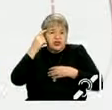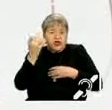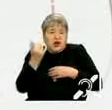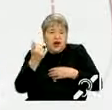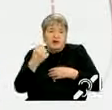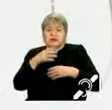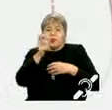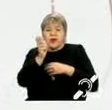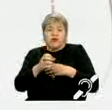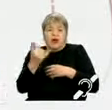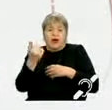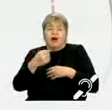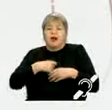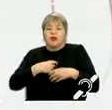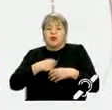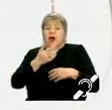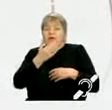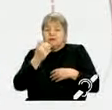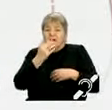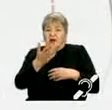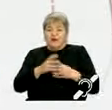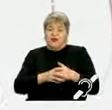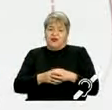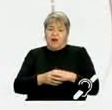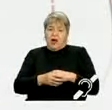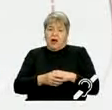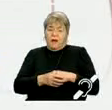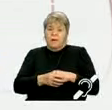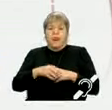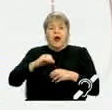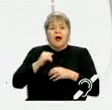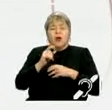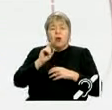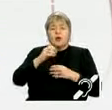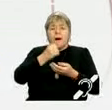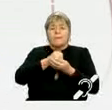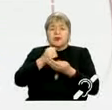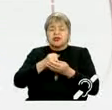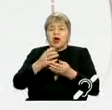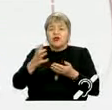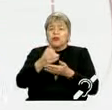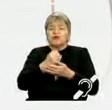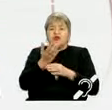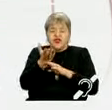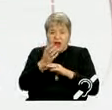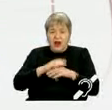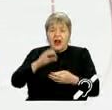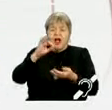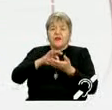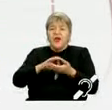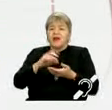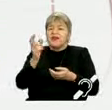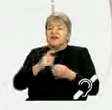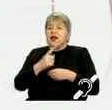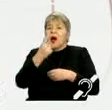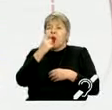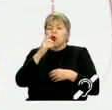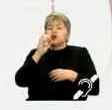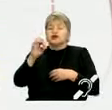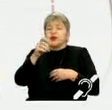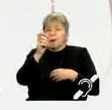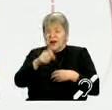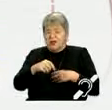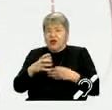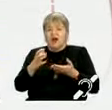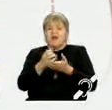să le luați oamenilor declarații. Da, da. În comuna Bălăcița din Mehedinți, poștașul a strâns deja cererile și datele de la aproximativ 100 de localnici cu venituri